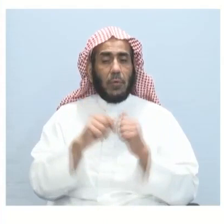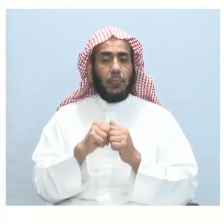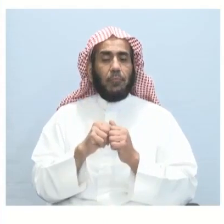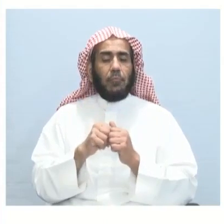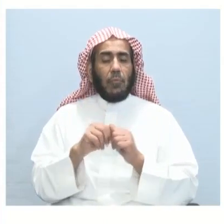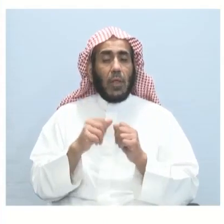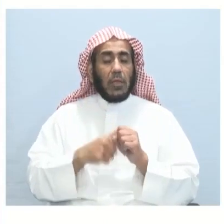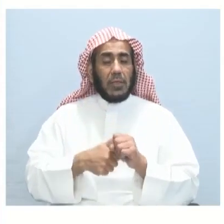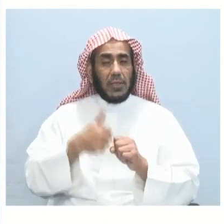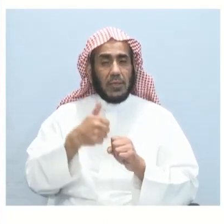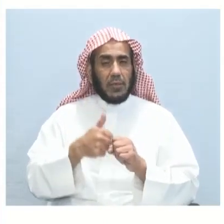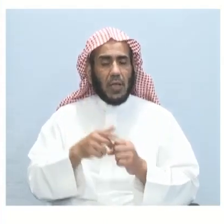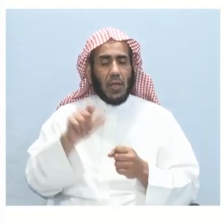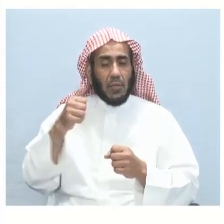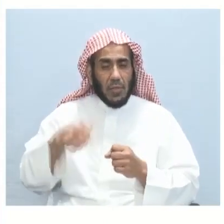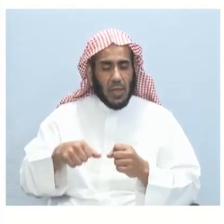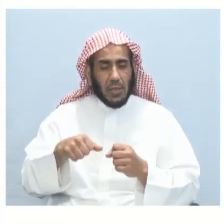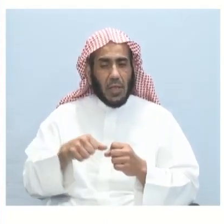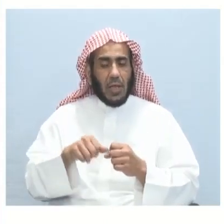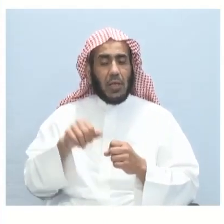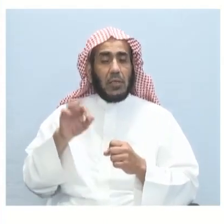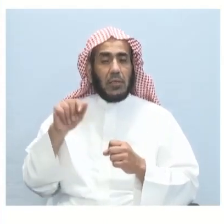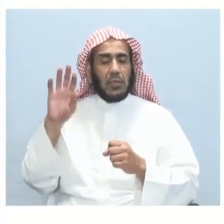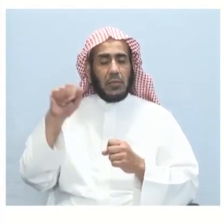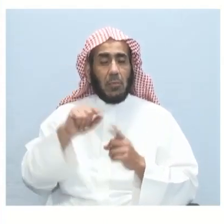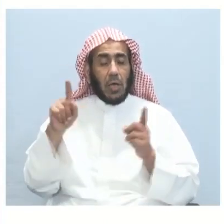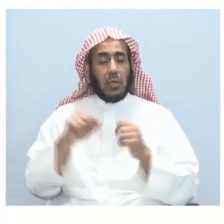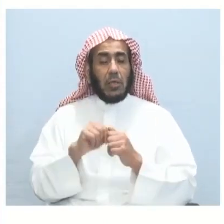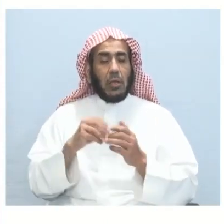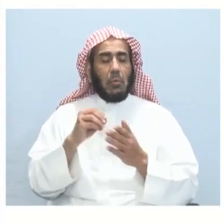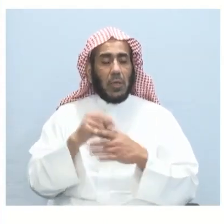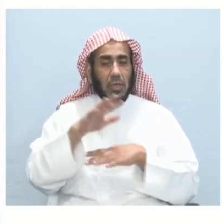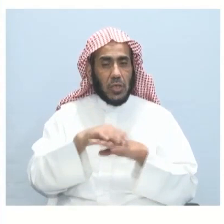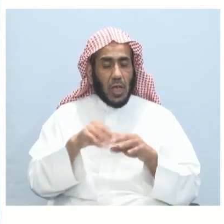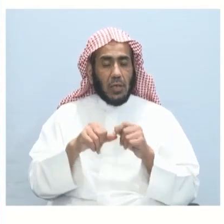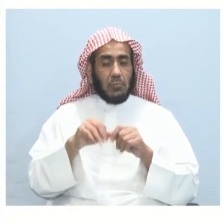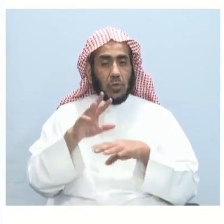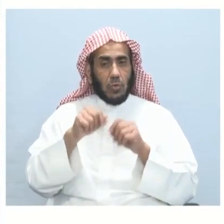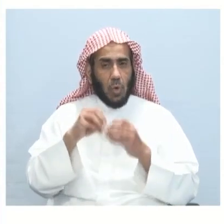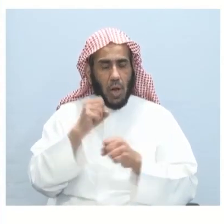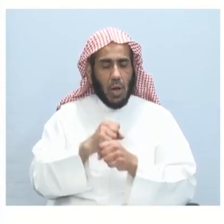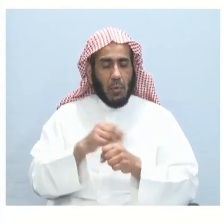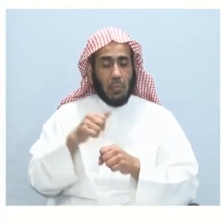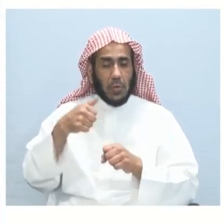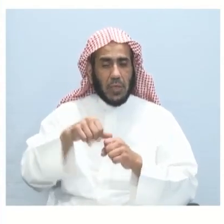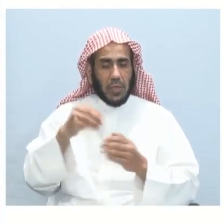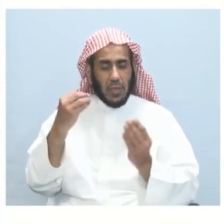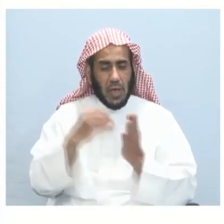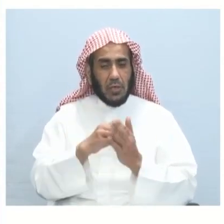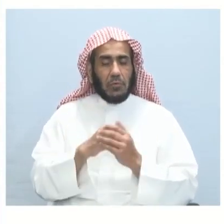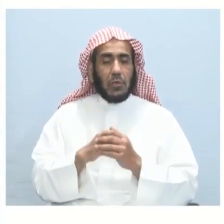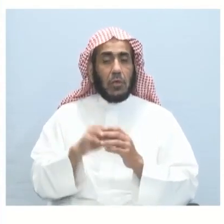نستطيع الضغط على سمارت ارت اذا بعد انشاء الجدول من قائمه ادراج